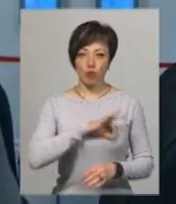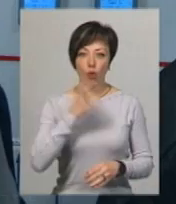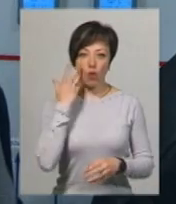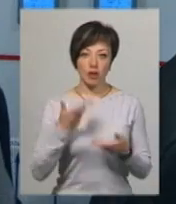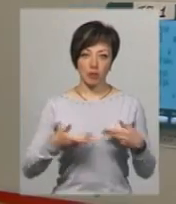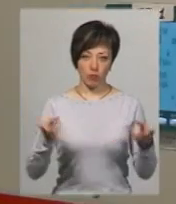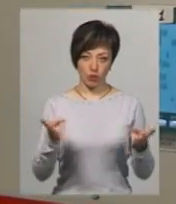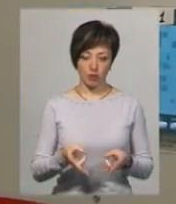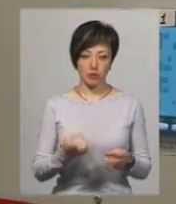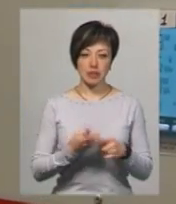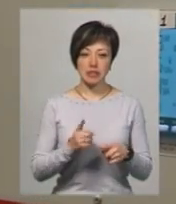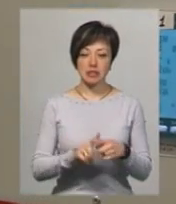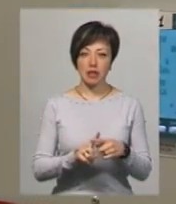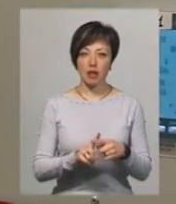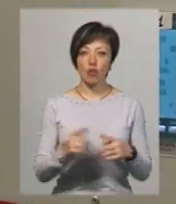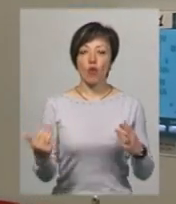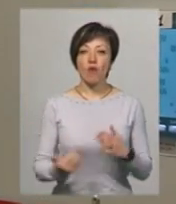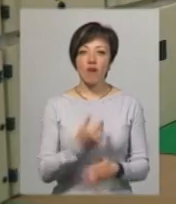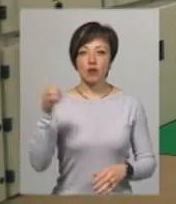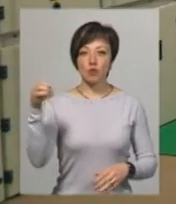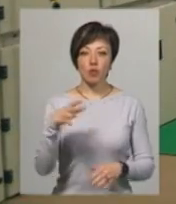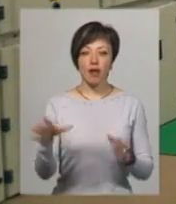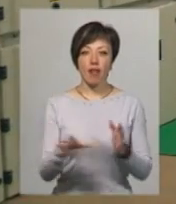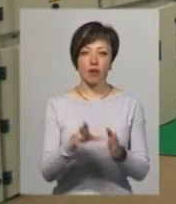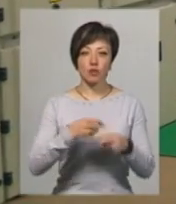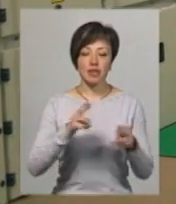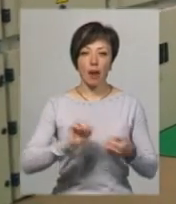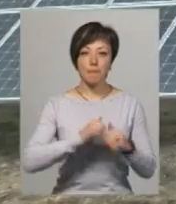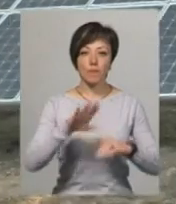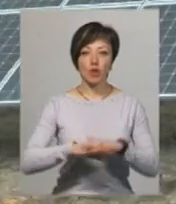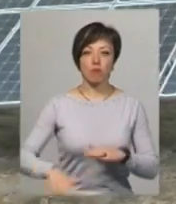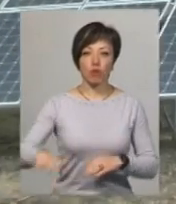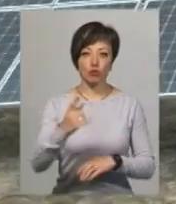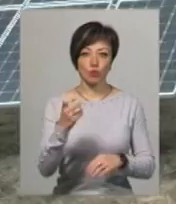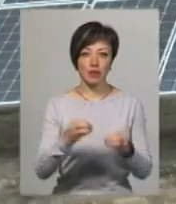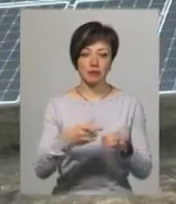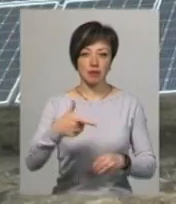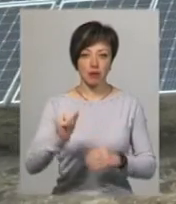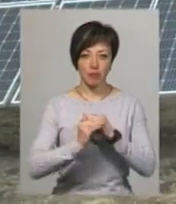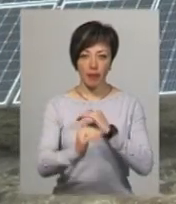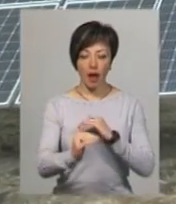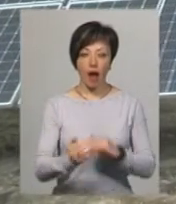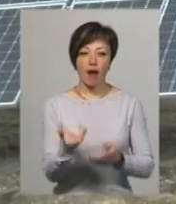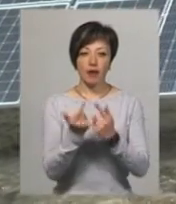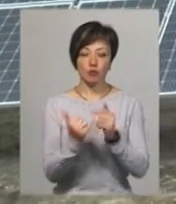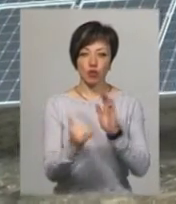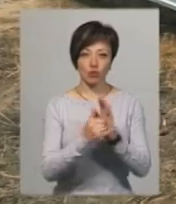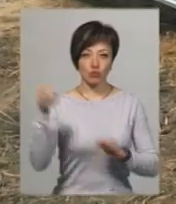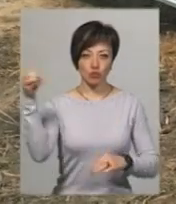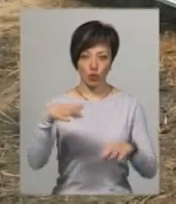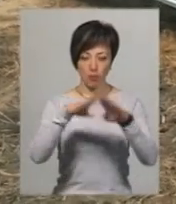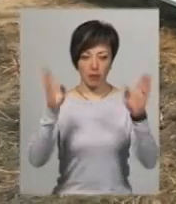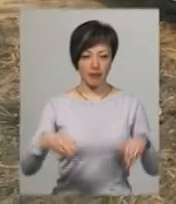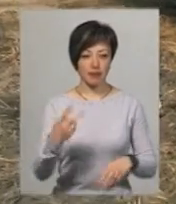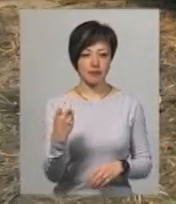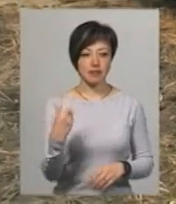нам потрібно. Це нова сонячна електростанція «Кам'янець-Подільська». Її площа – 110 гектарів, а кількість встановлених тут сонячних панелей